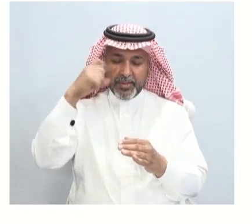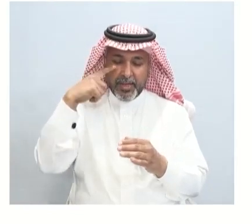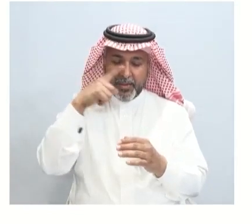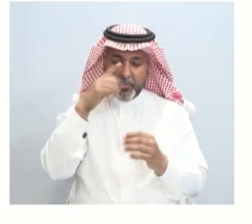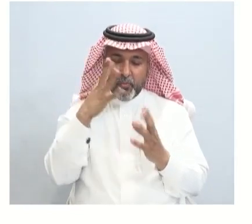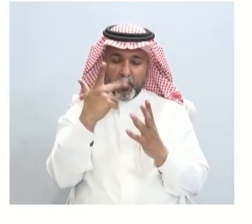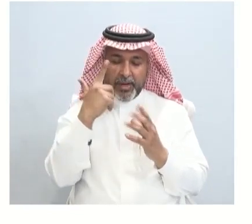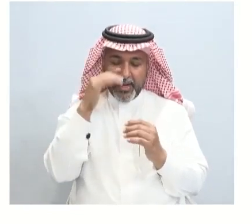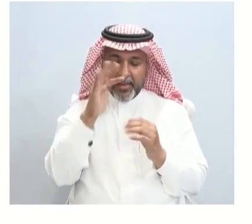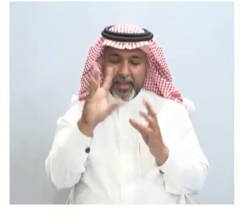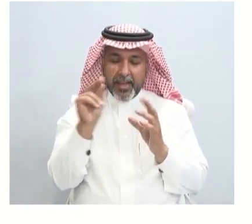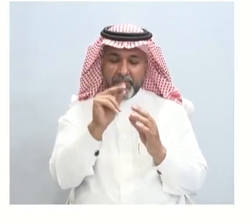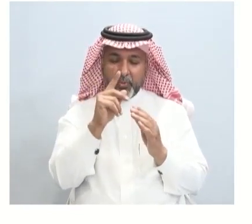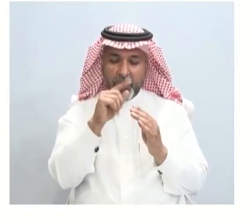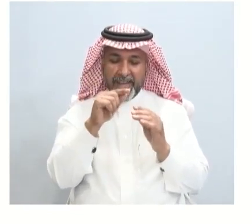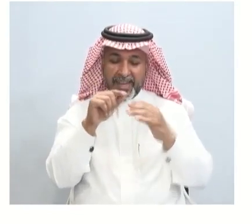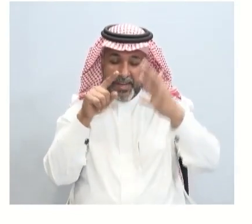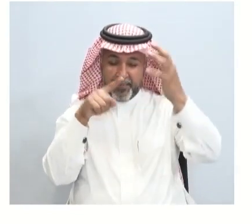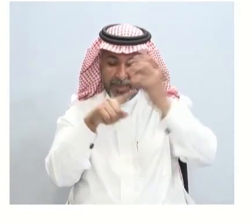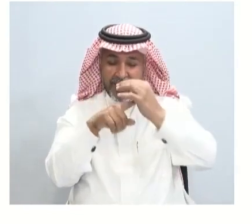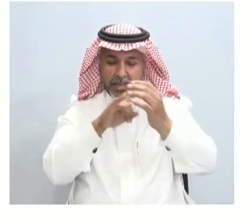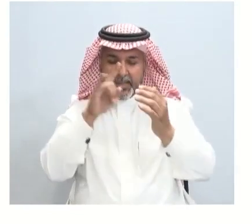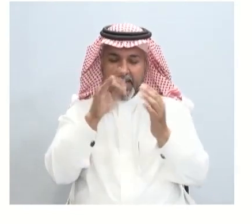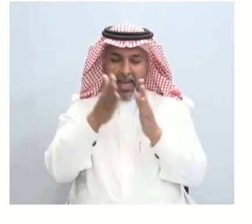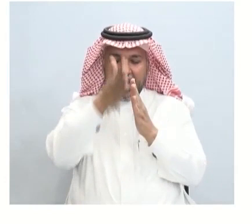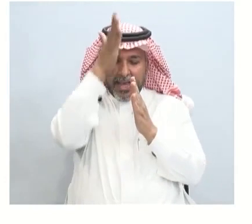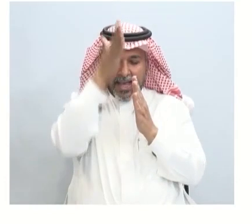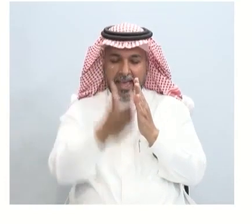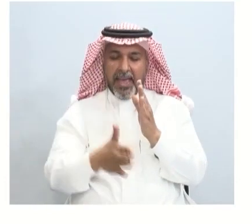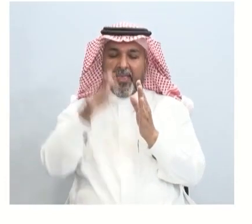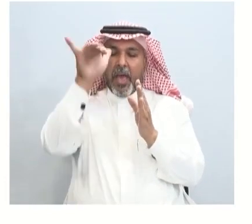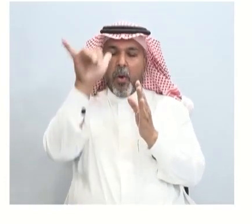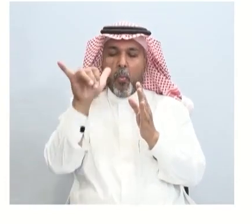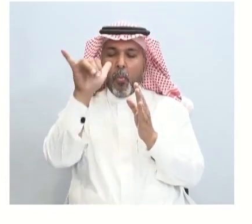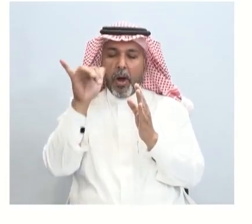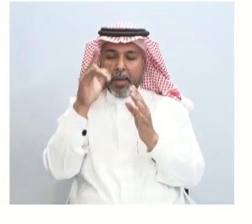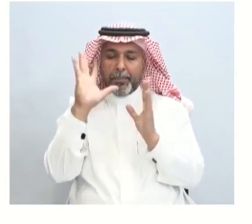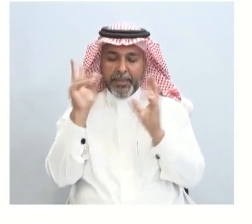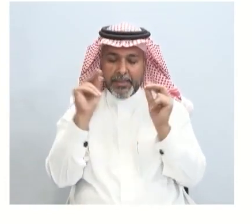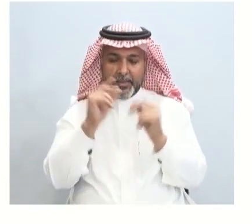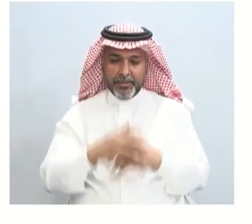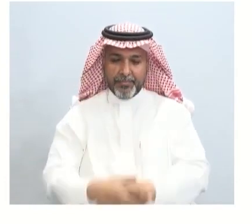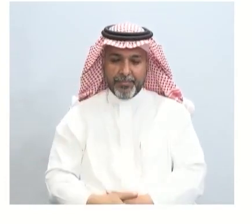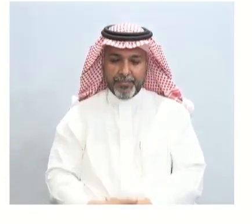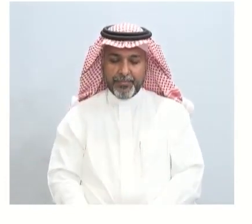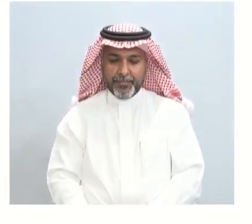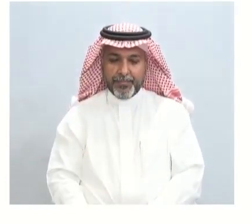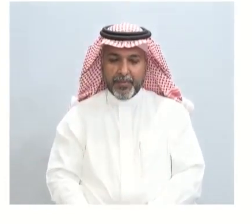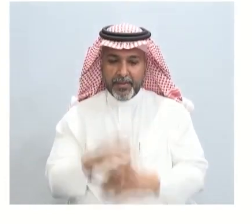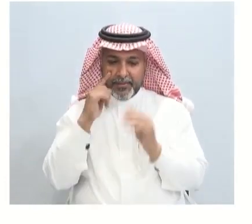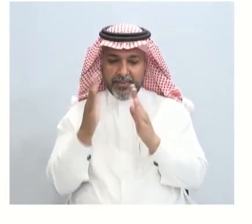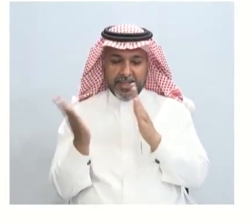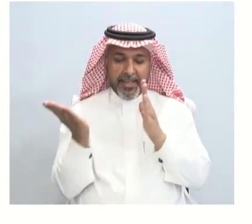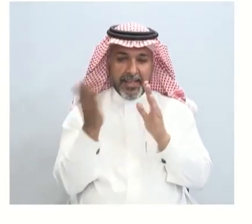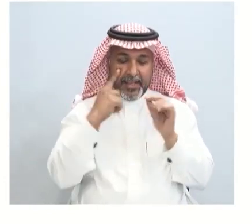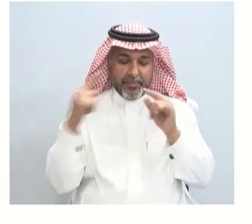واي حول محور واي فلك ان تتخيل محور واي كمحور تناظر لو اخذت اي نقطه موجوده هنا ستجد ان